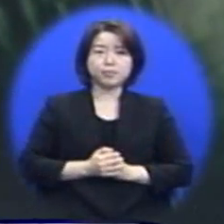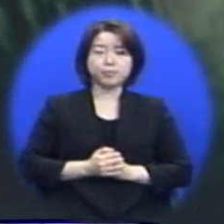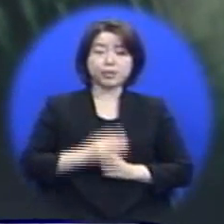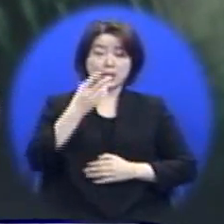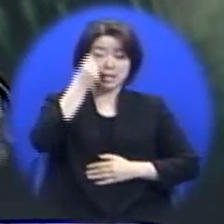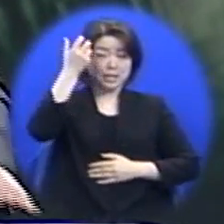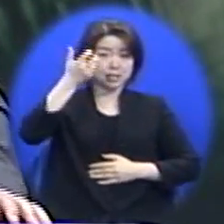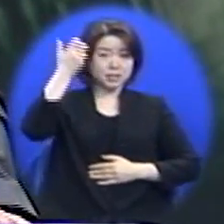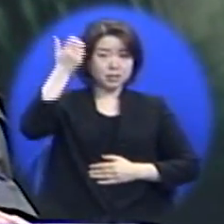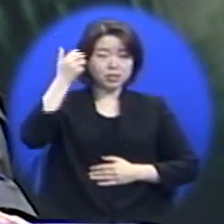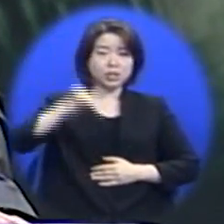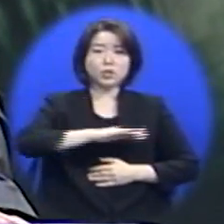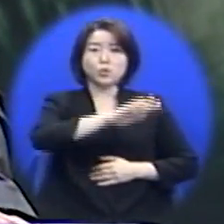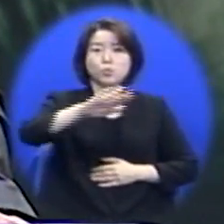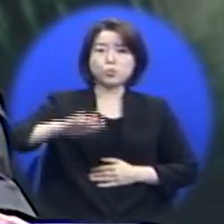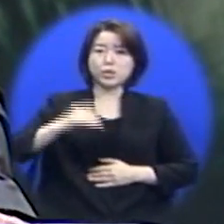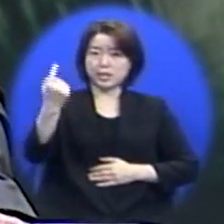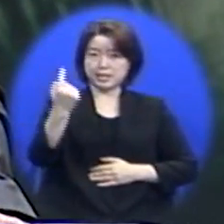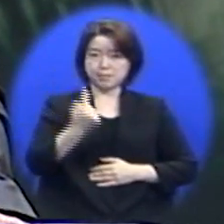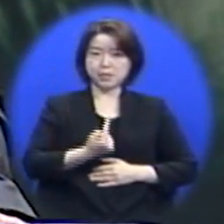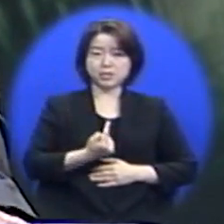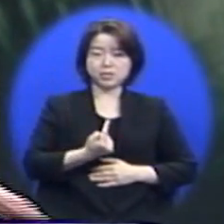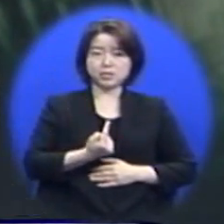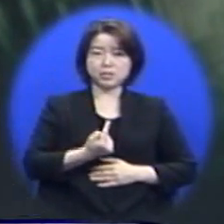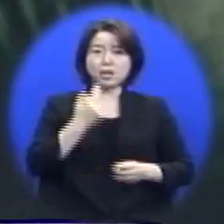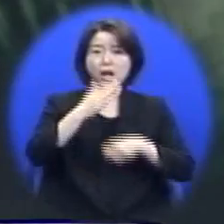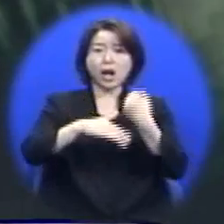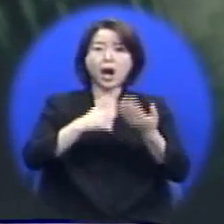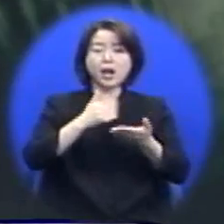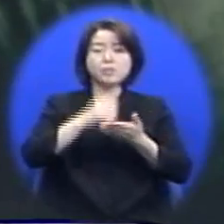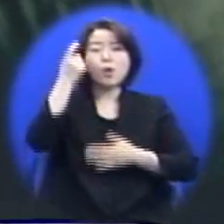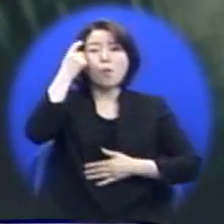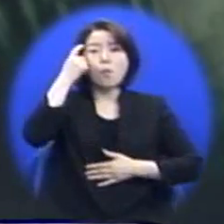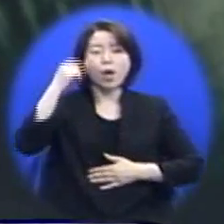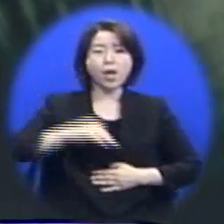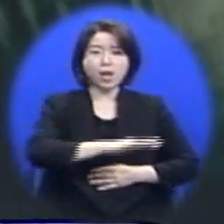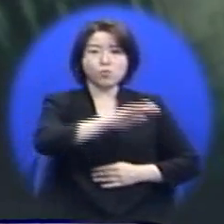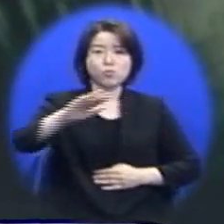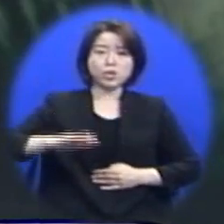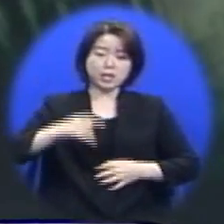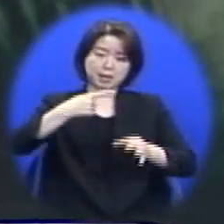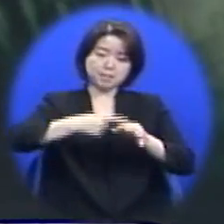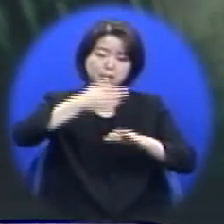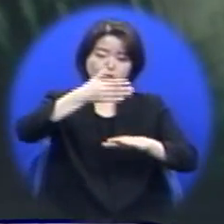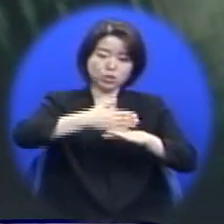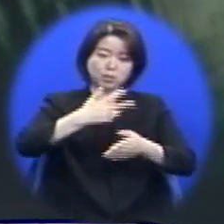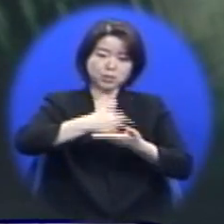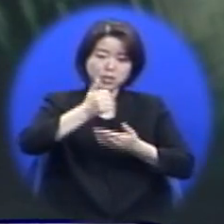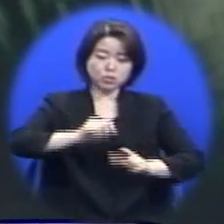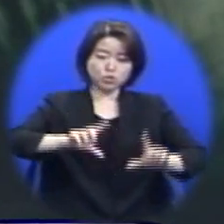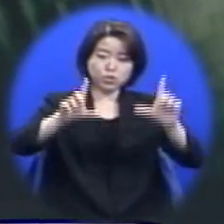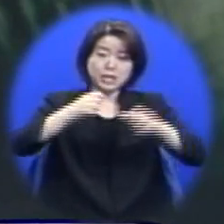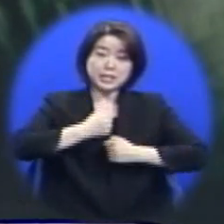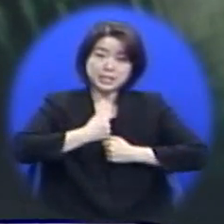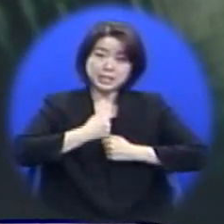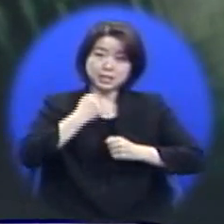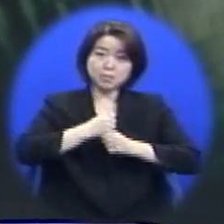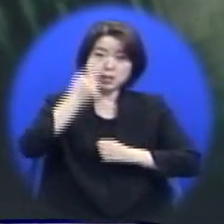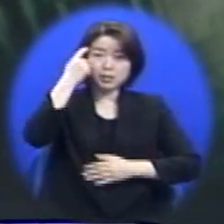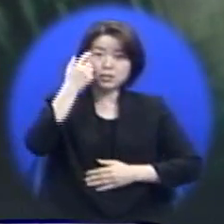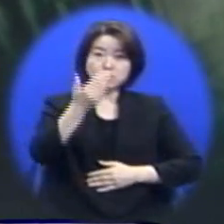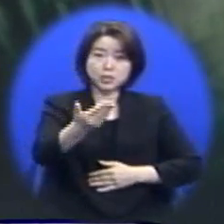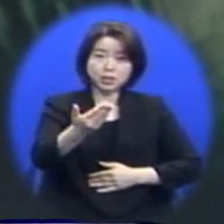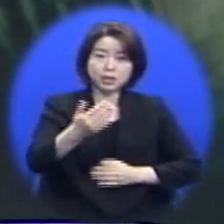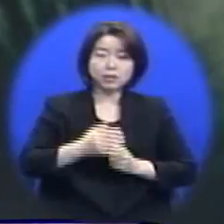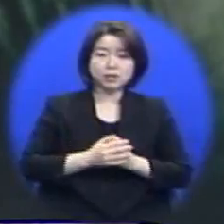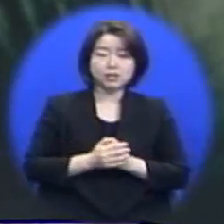성령이 우리에게 임하시는 은혜. 하나님께서 왜 우리에게 맥주 감사주의를 지키게 하시죠? 첫